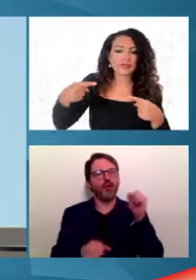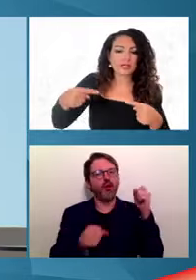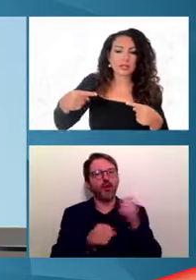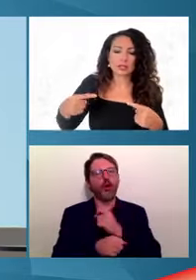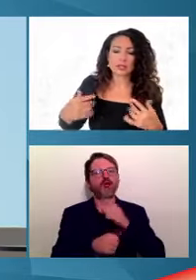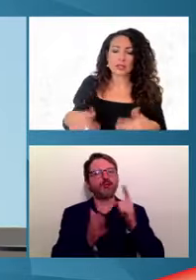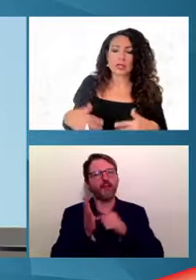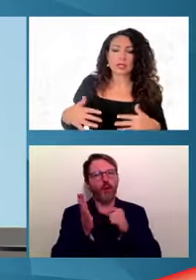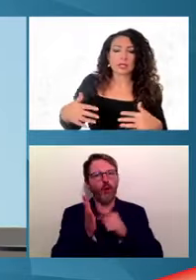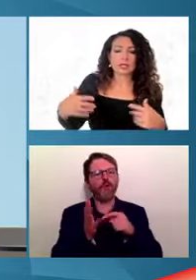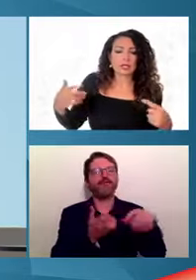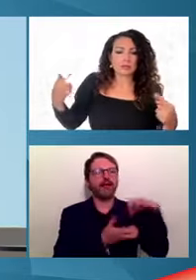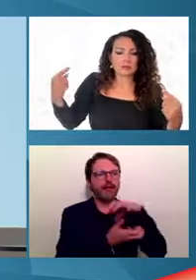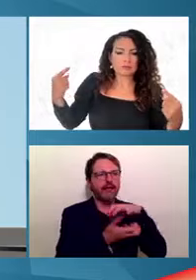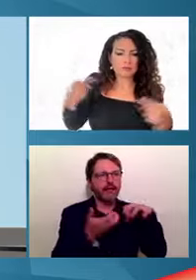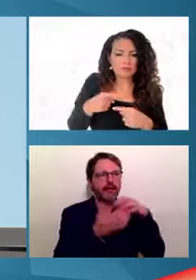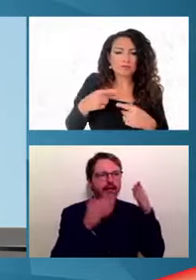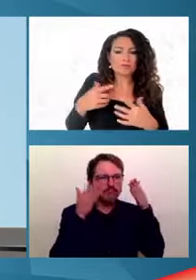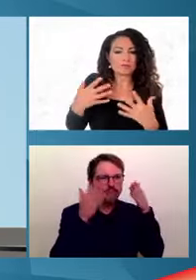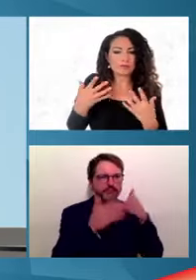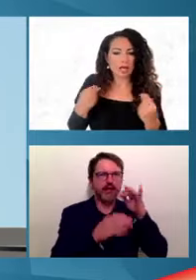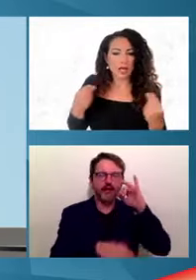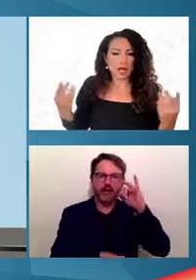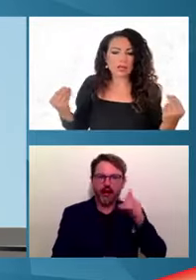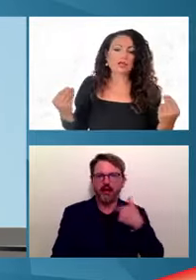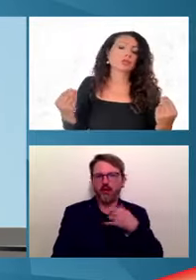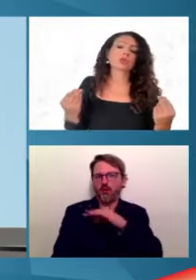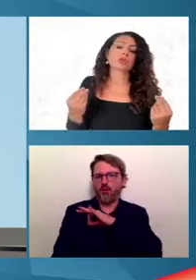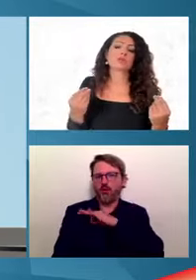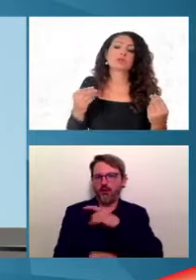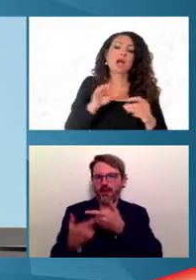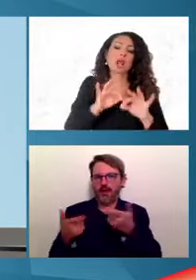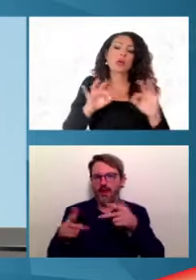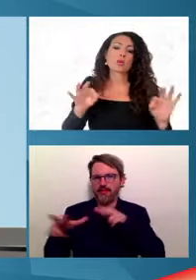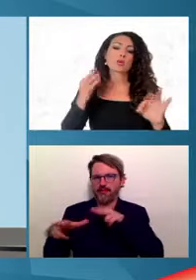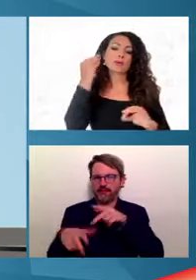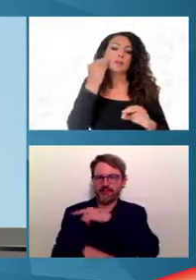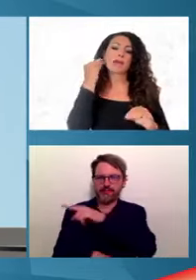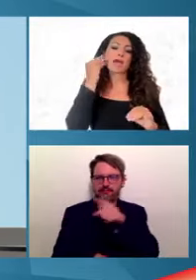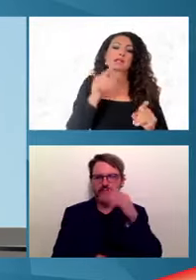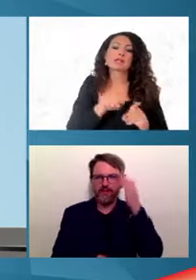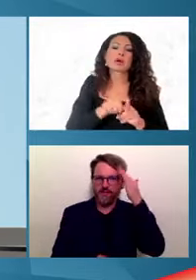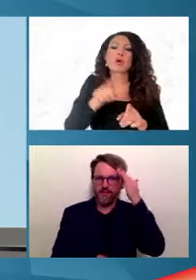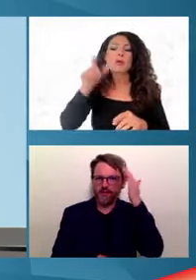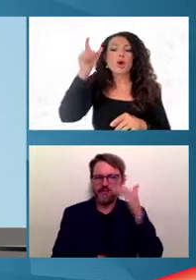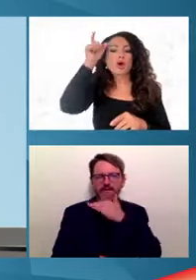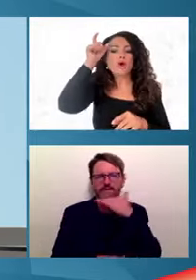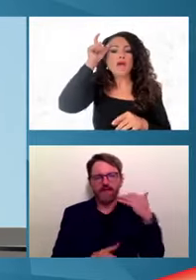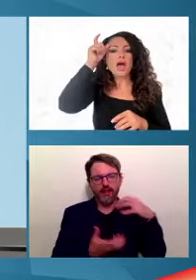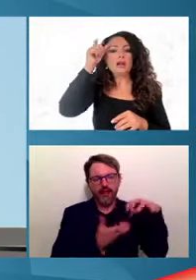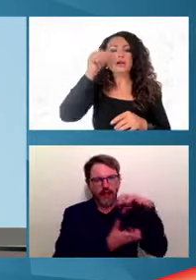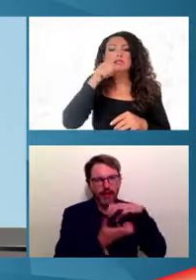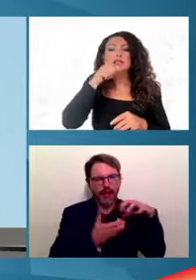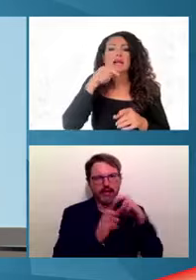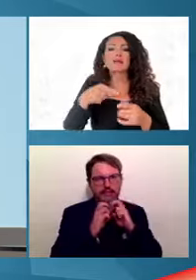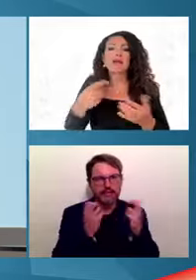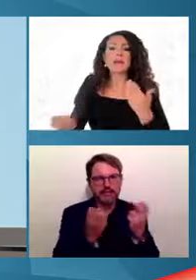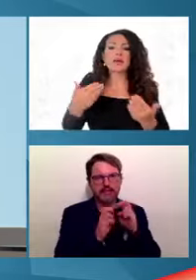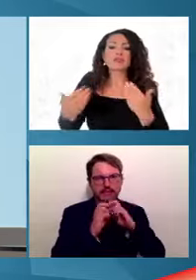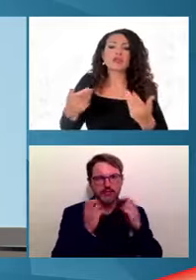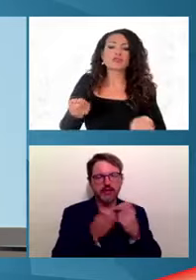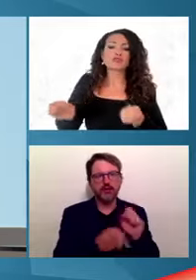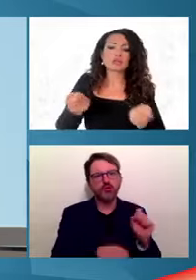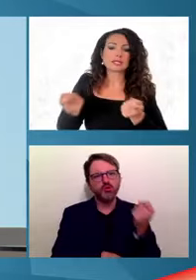um Krisenmanagement. Ich blicke zu den Kolleginnen und Kollegen in der Landesregierung. Wir hatten viele Krisensitzungen in dieser Zeit, viele